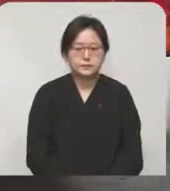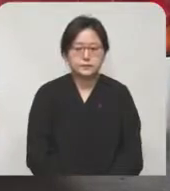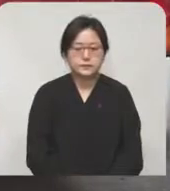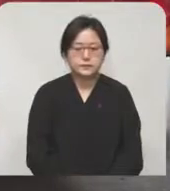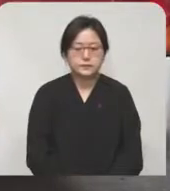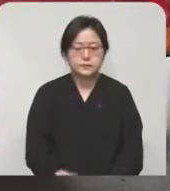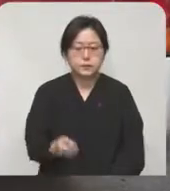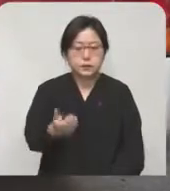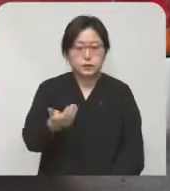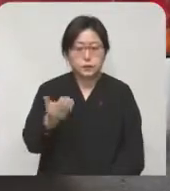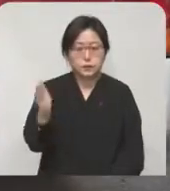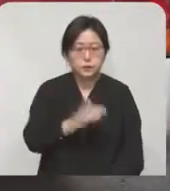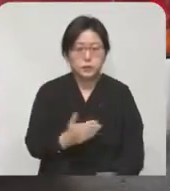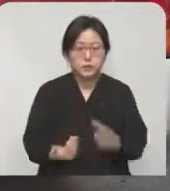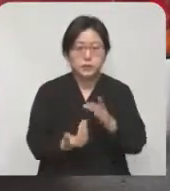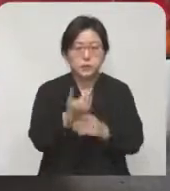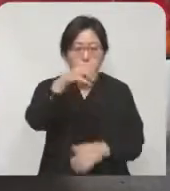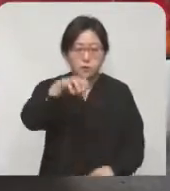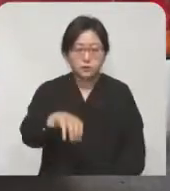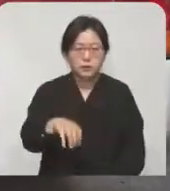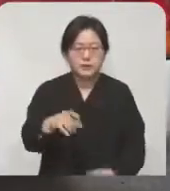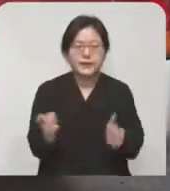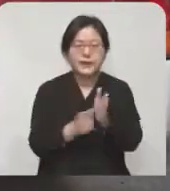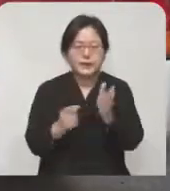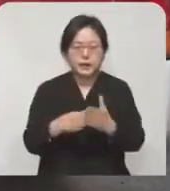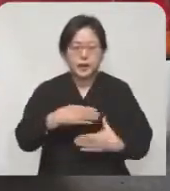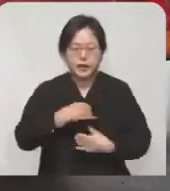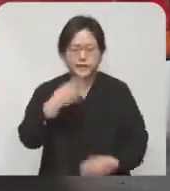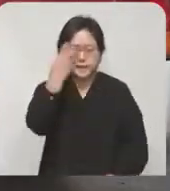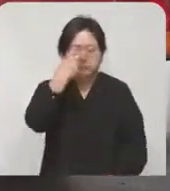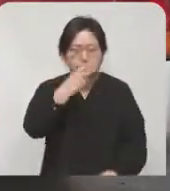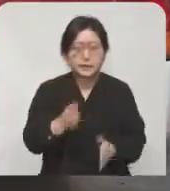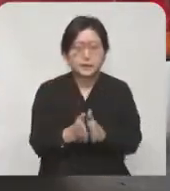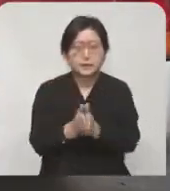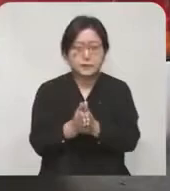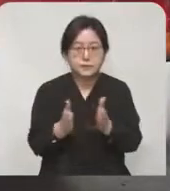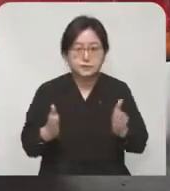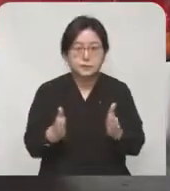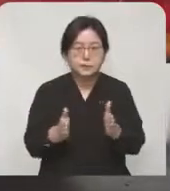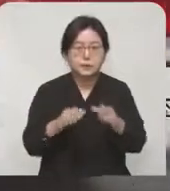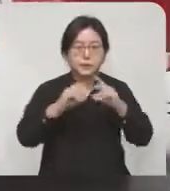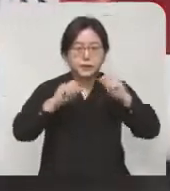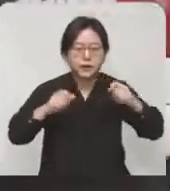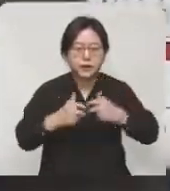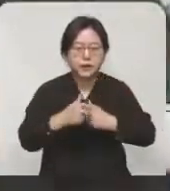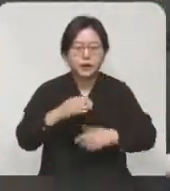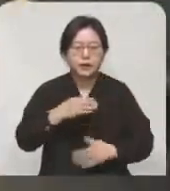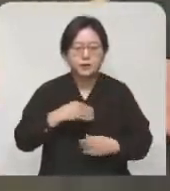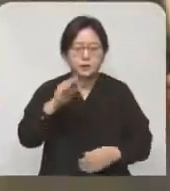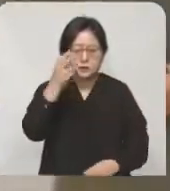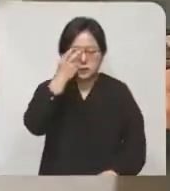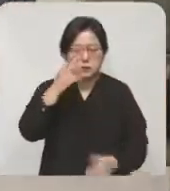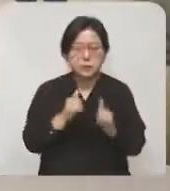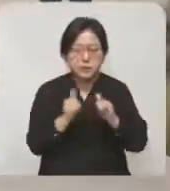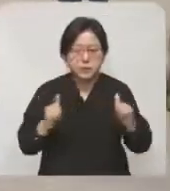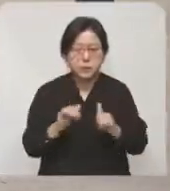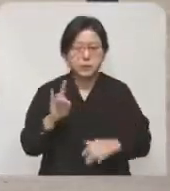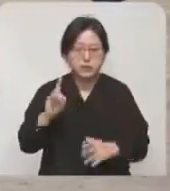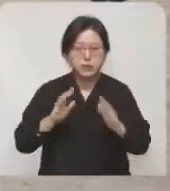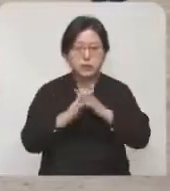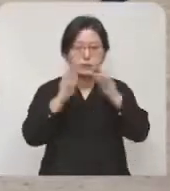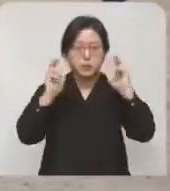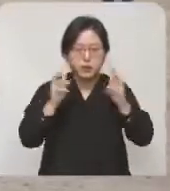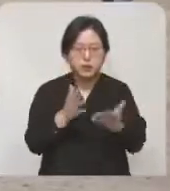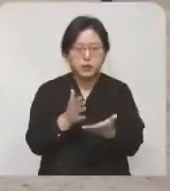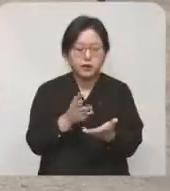4 조금 전부터 사고 현장에 대한 긴급 안전 진단이 시작됐습니다 국토부 안전관리 원과 현대산업개발